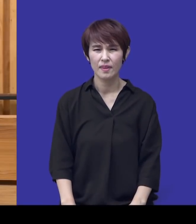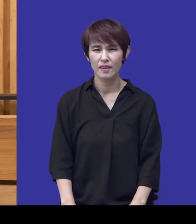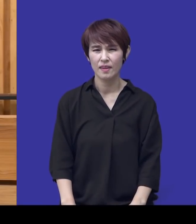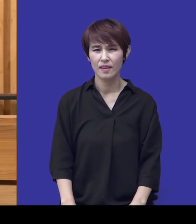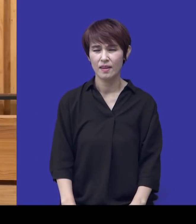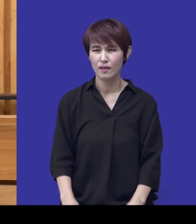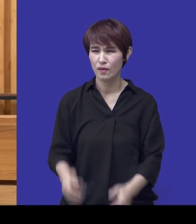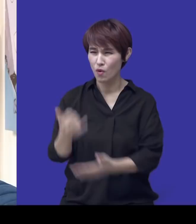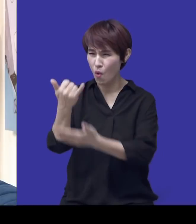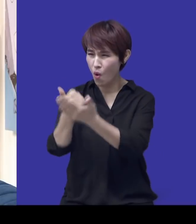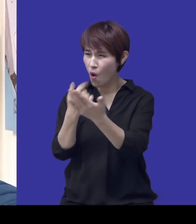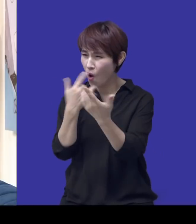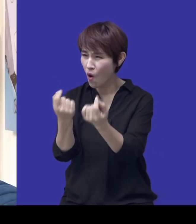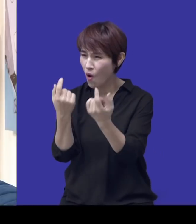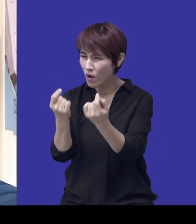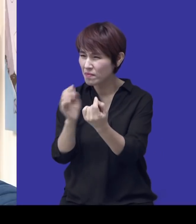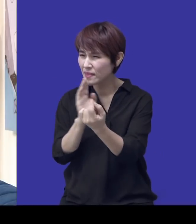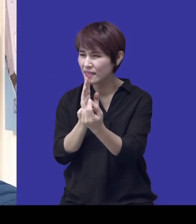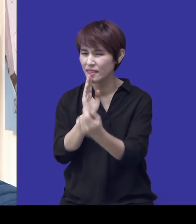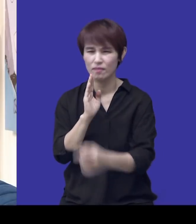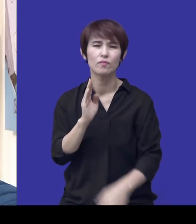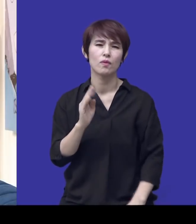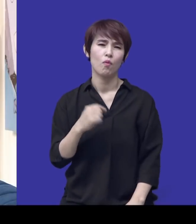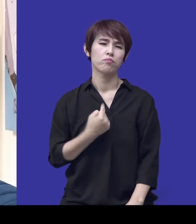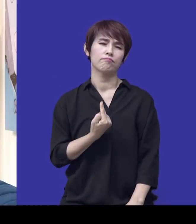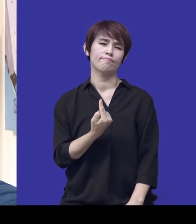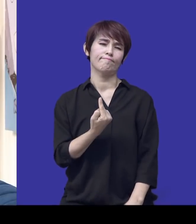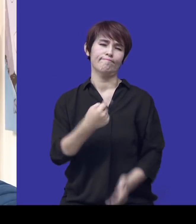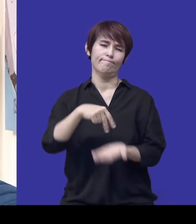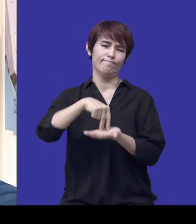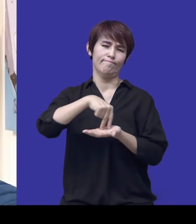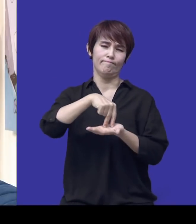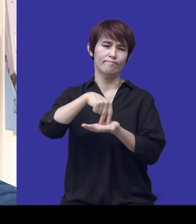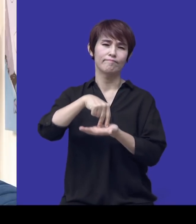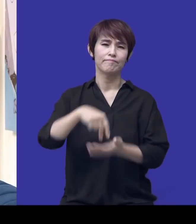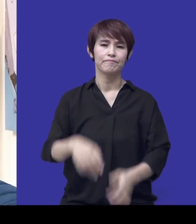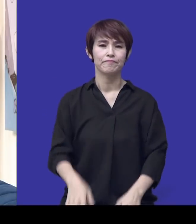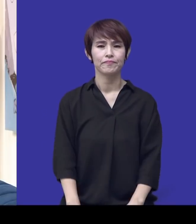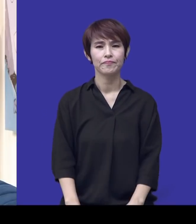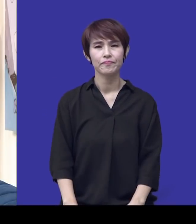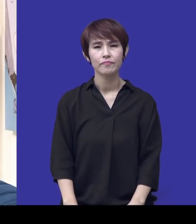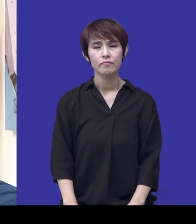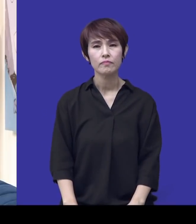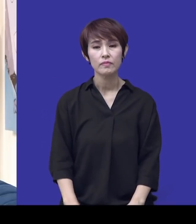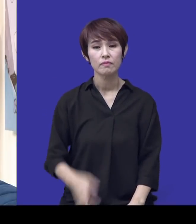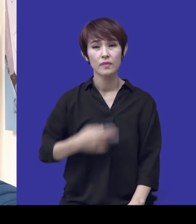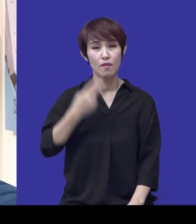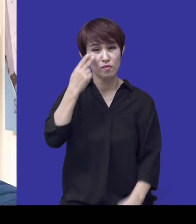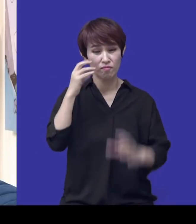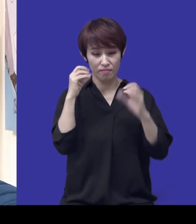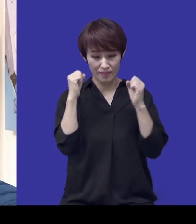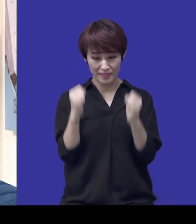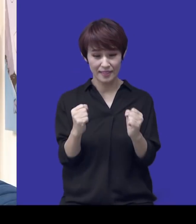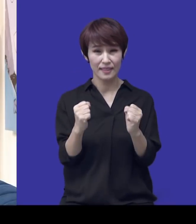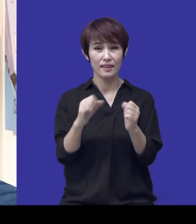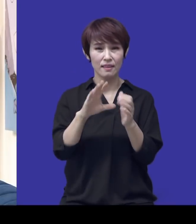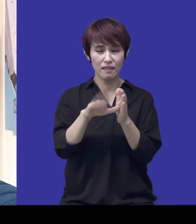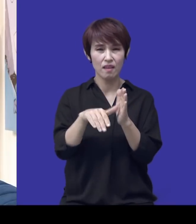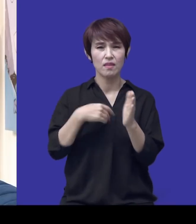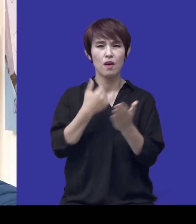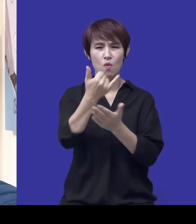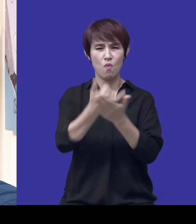고아 신세가 그렇죠. 됐네요. 네, 맞아요. 저는 일시적으로 제가 고아라고 생각했어요. 제가 미국에서